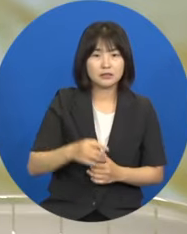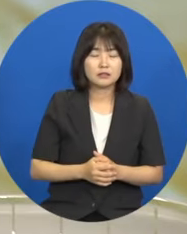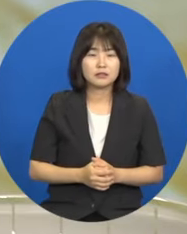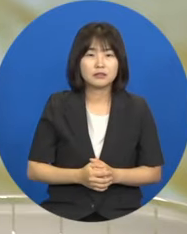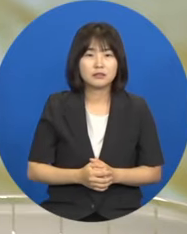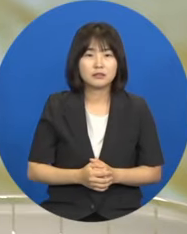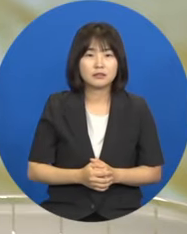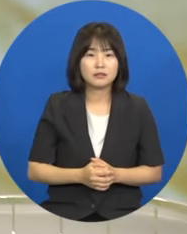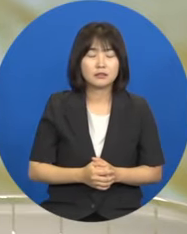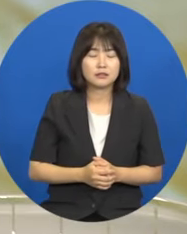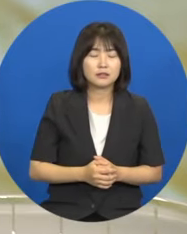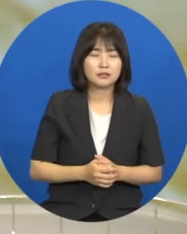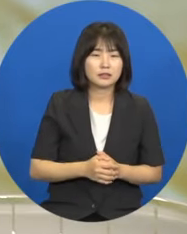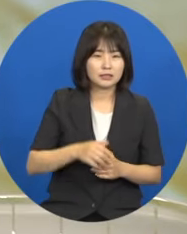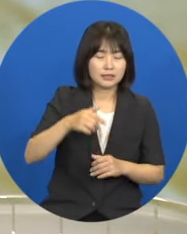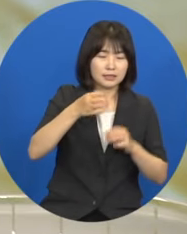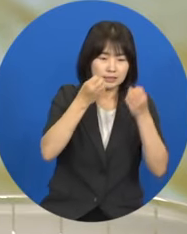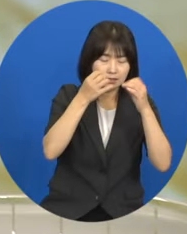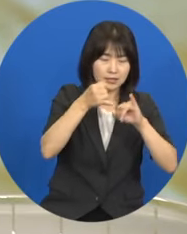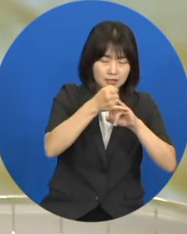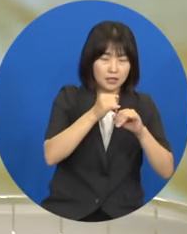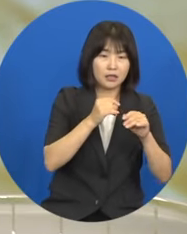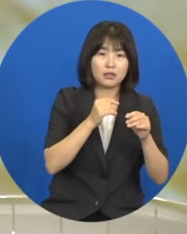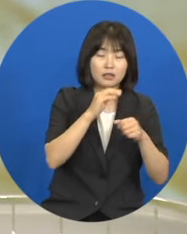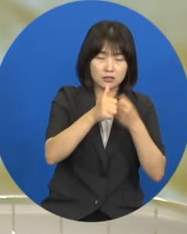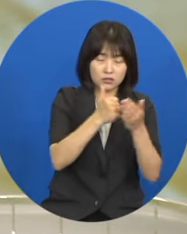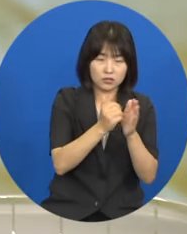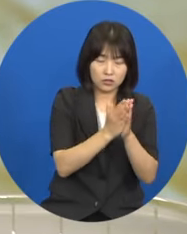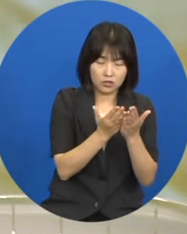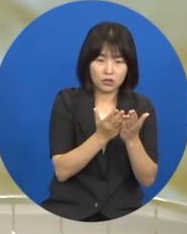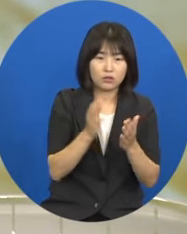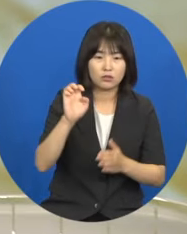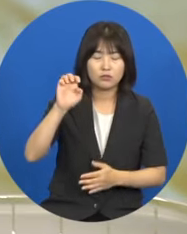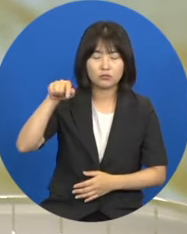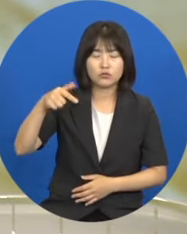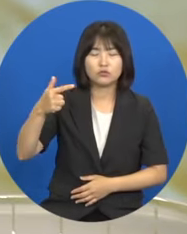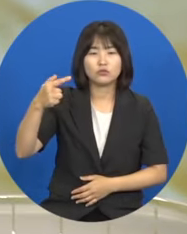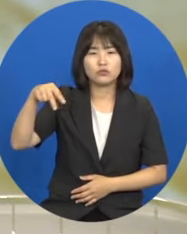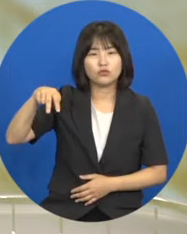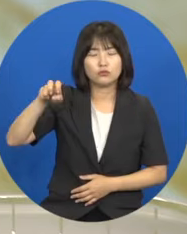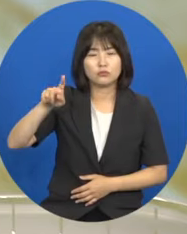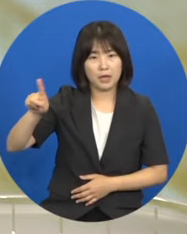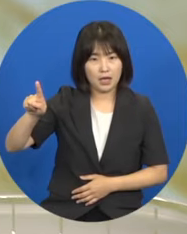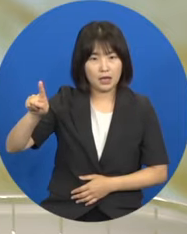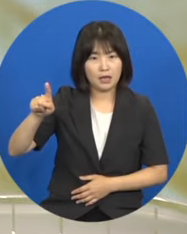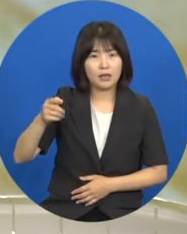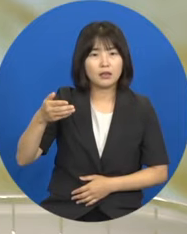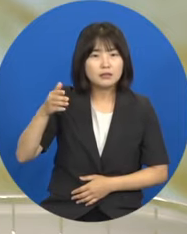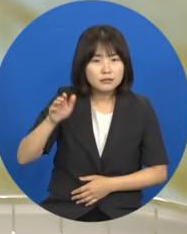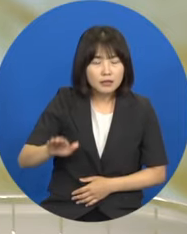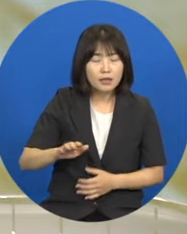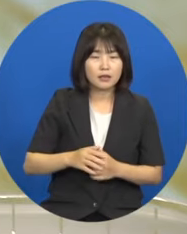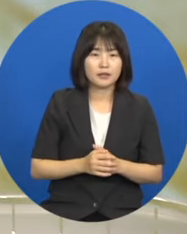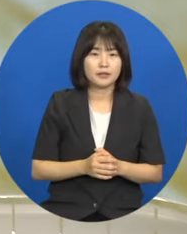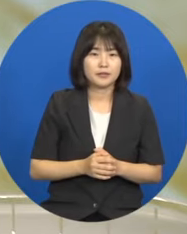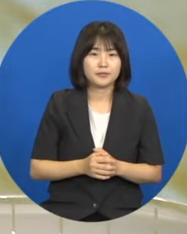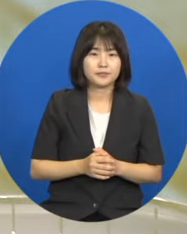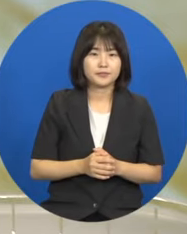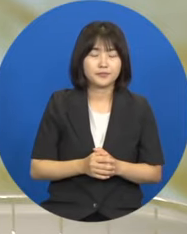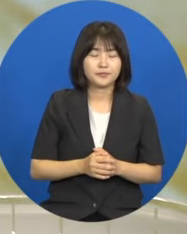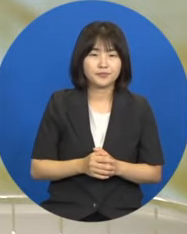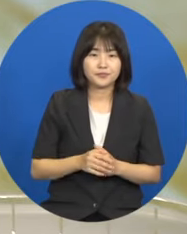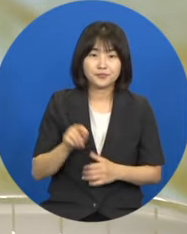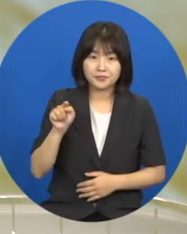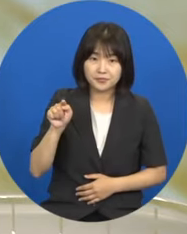헬라어로 푸뉴마라고 이야기하는데 특별히 바울 서신에서는 이 푸뉴마가 성령을 의미하는 명사로 쓰임과